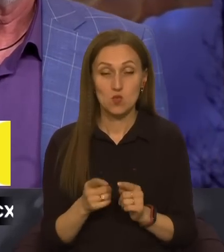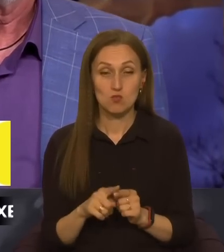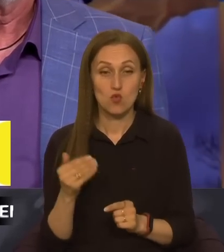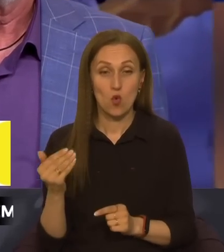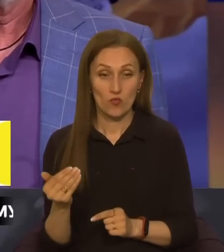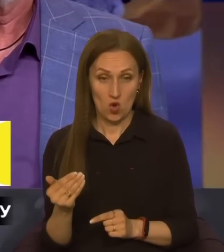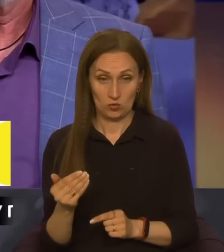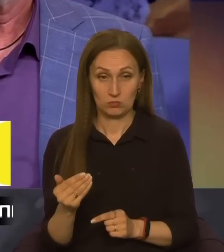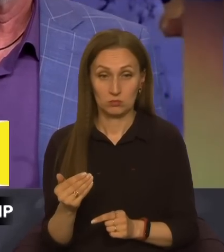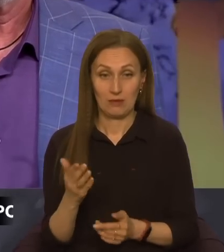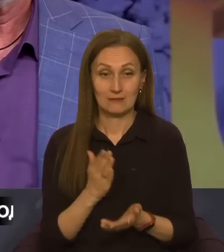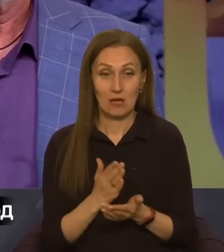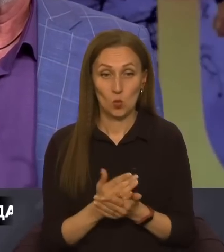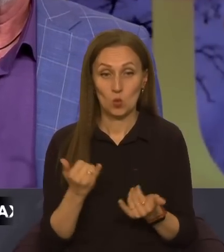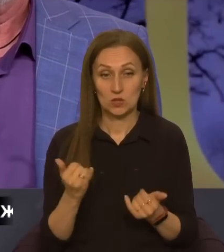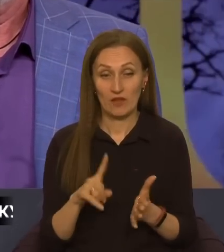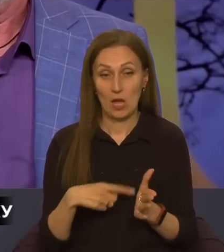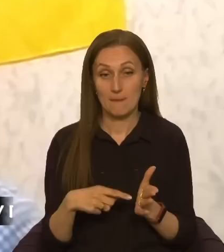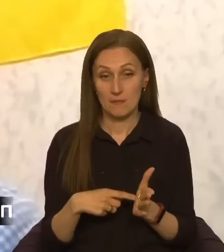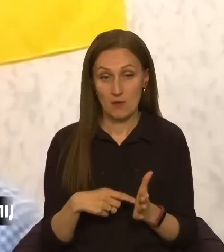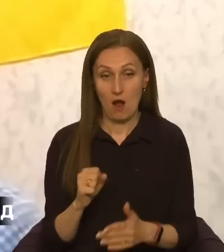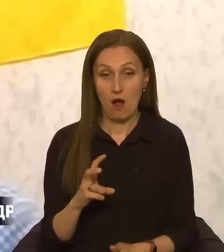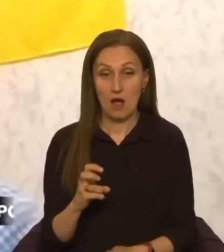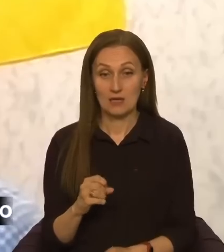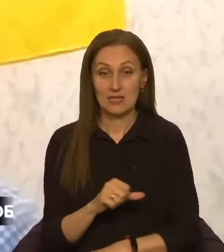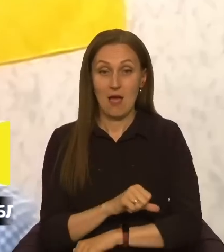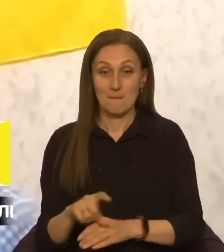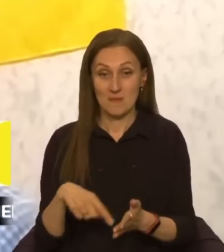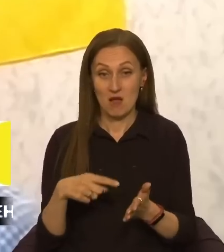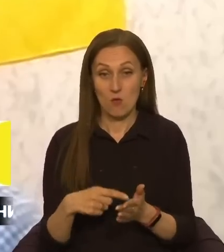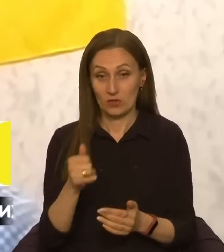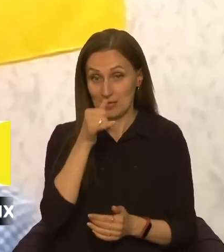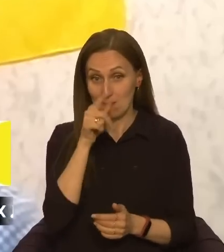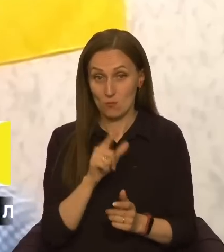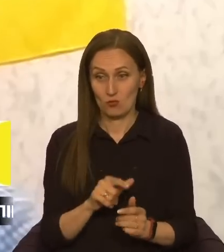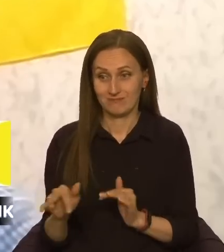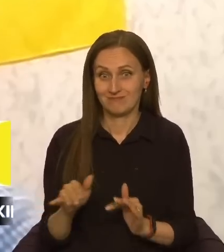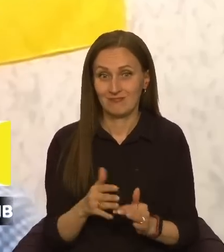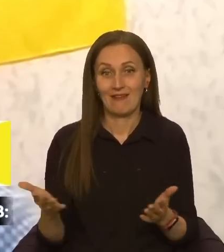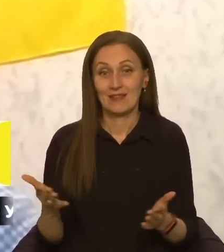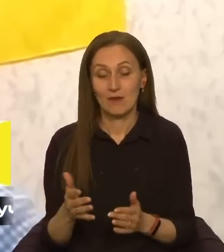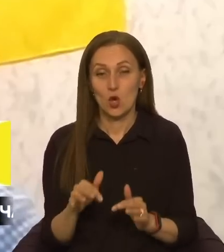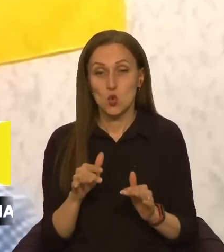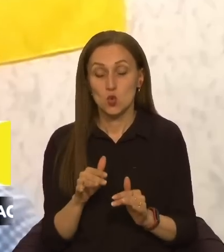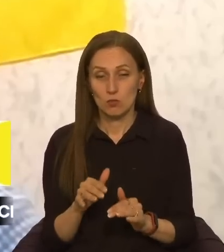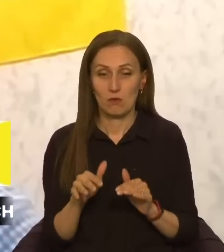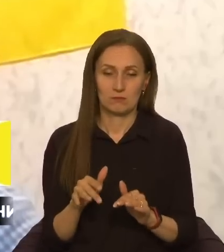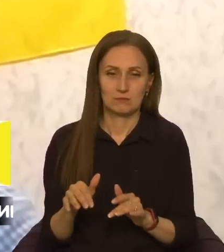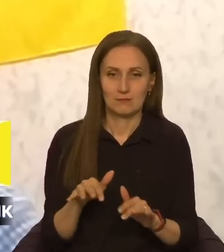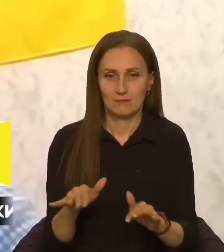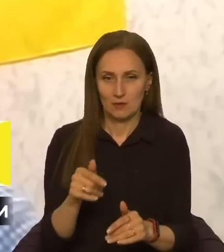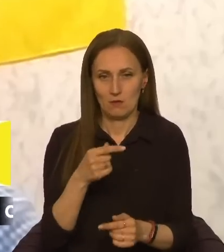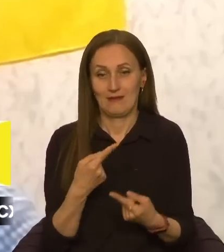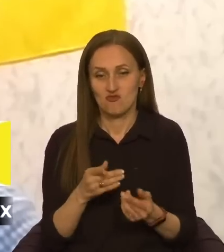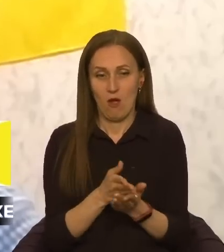вони знаходяться зараз в місті, але за межами міста вони не можуть діяти. Тобто ніяких там штурмових наступальних дій в